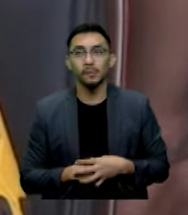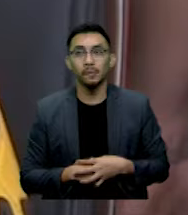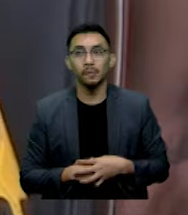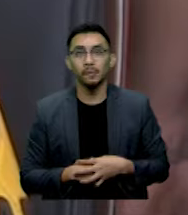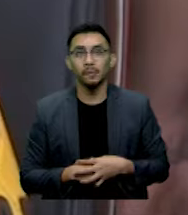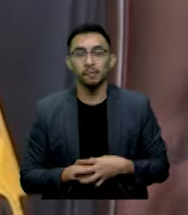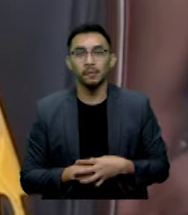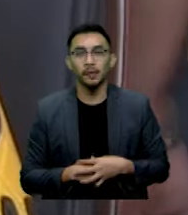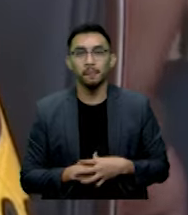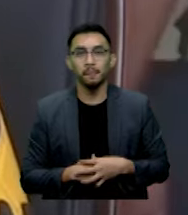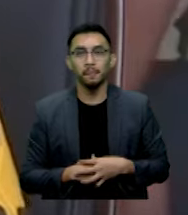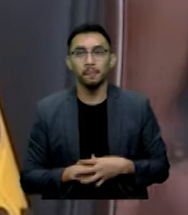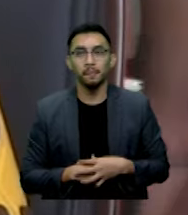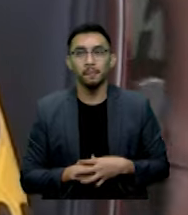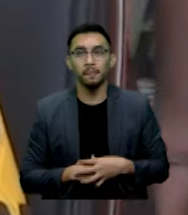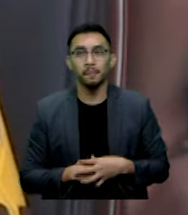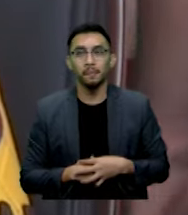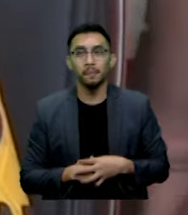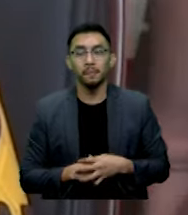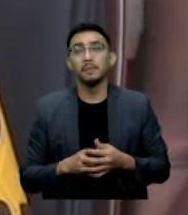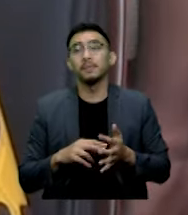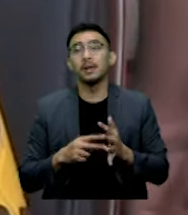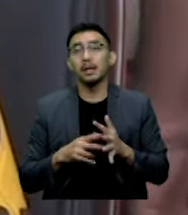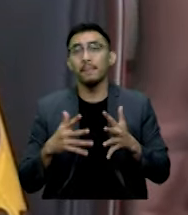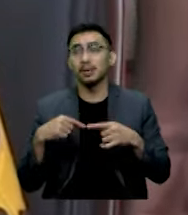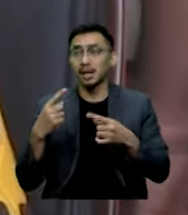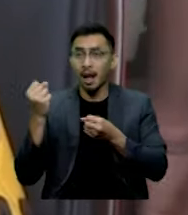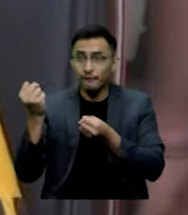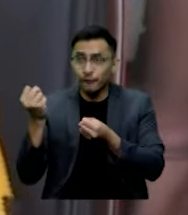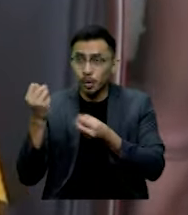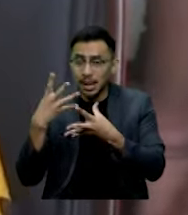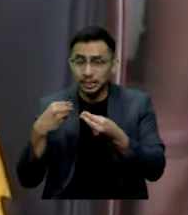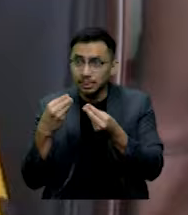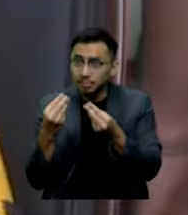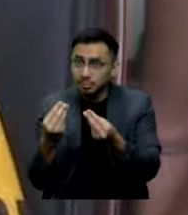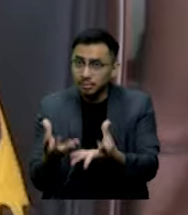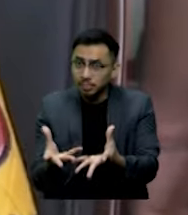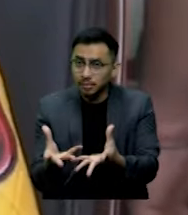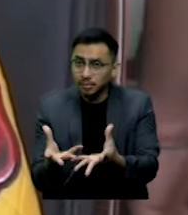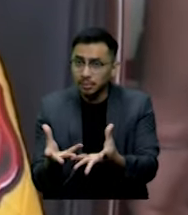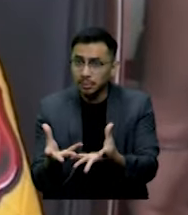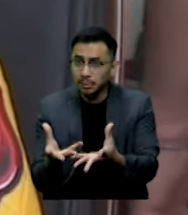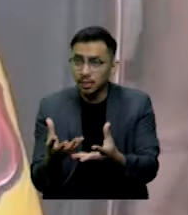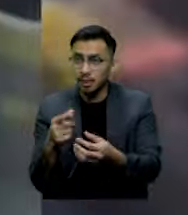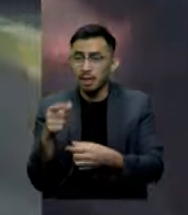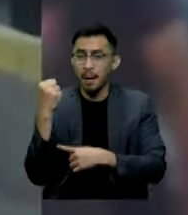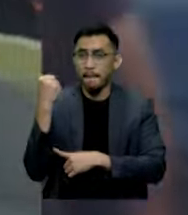tidak memberikan keyakinan ataupun kepastian kepada pelaku bahwa yang bersangkutan adalah